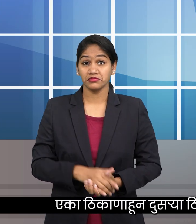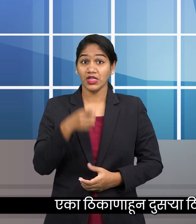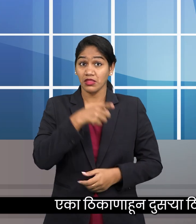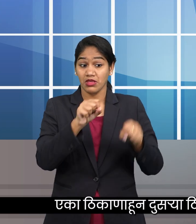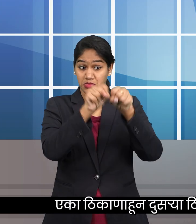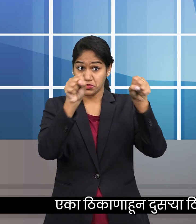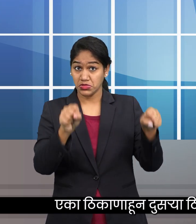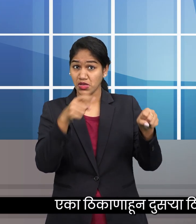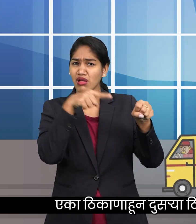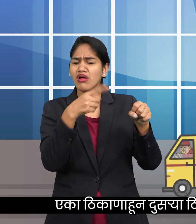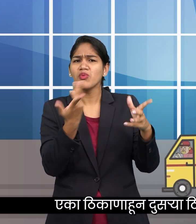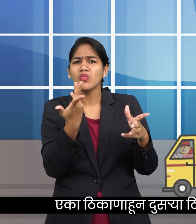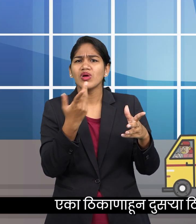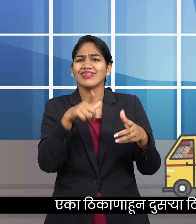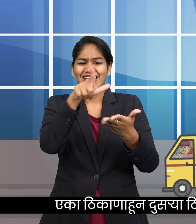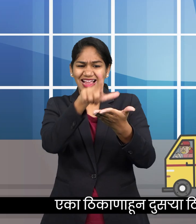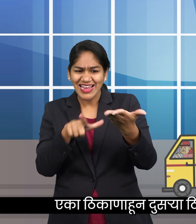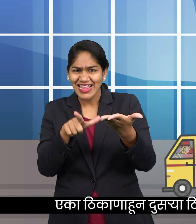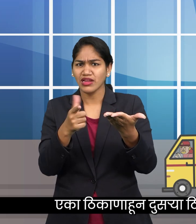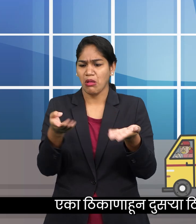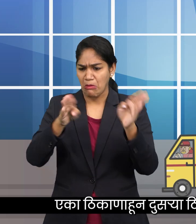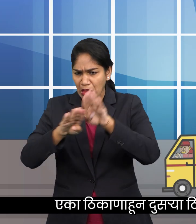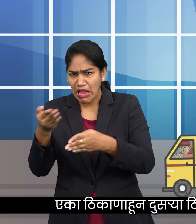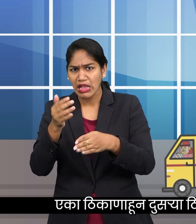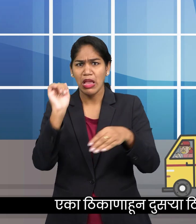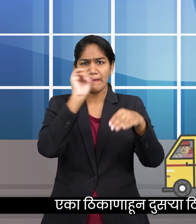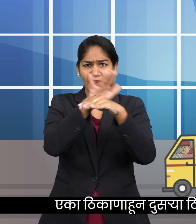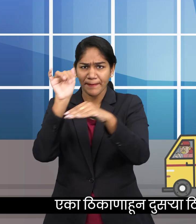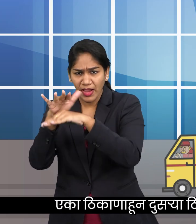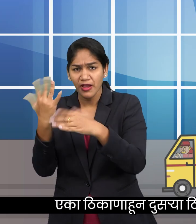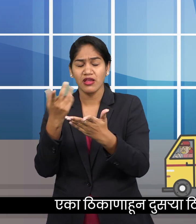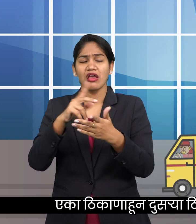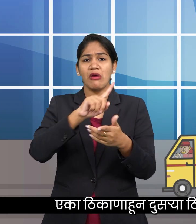एका ठिकाणाहून दुसऱ्या ठिकाणी पत्रे आणि पार्सल पाठवण्याची प्रणाली.